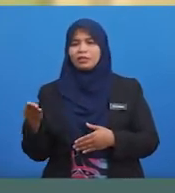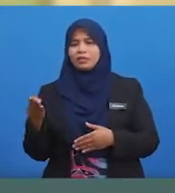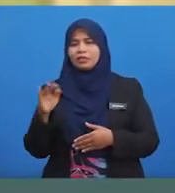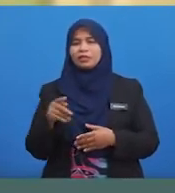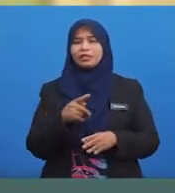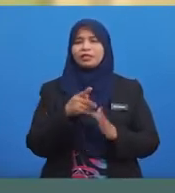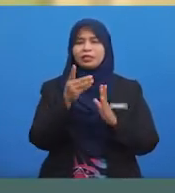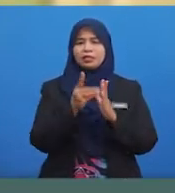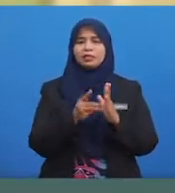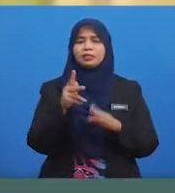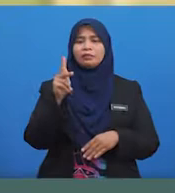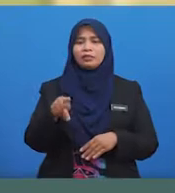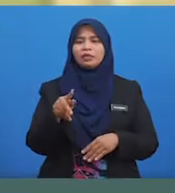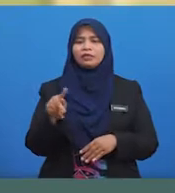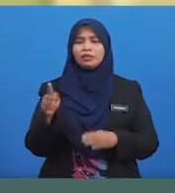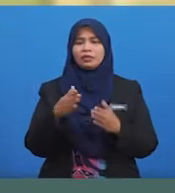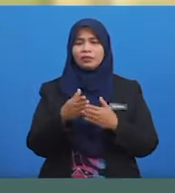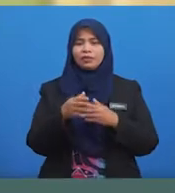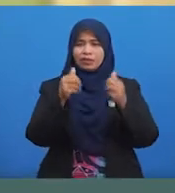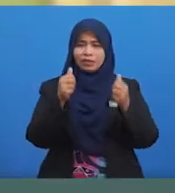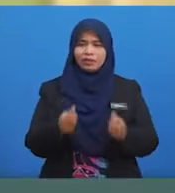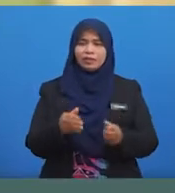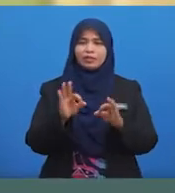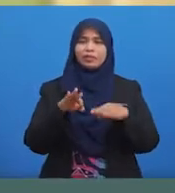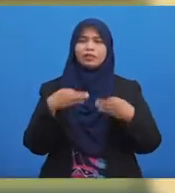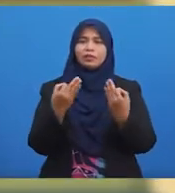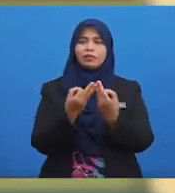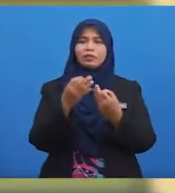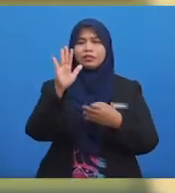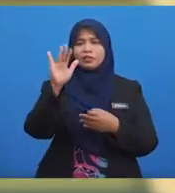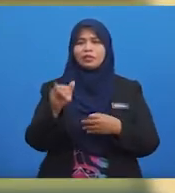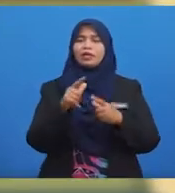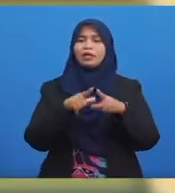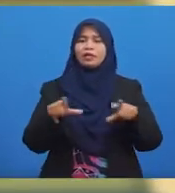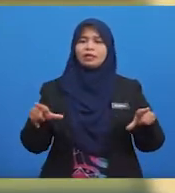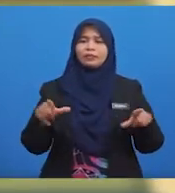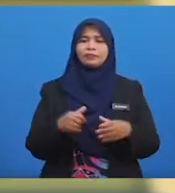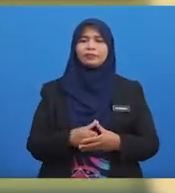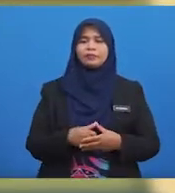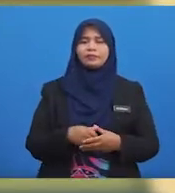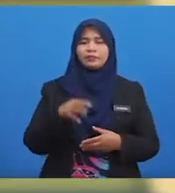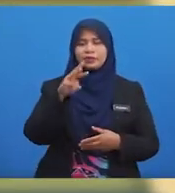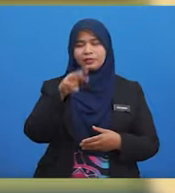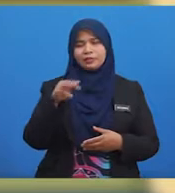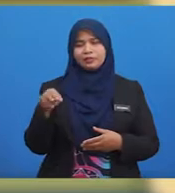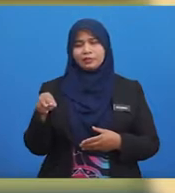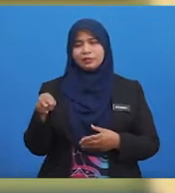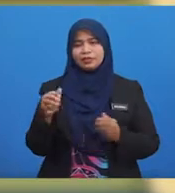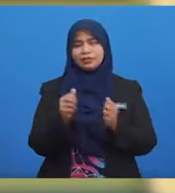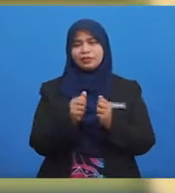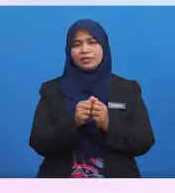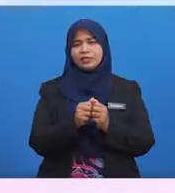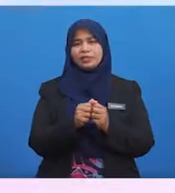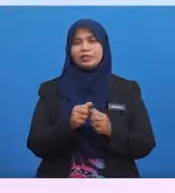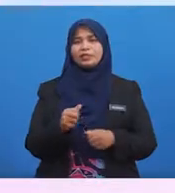diperlukan oleh Khalid keluarga yang lain murid-murid dengan tiga situasi yang